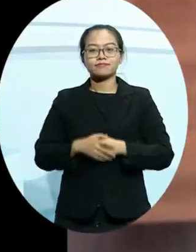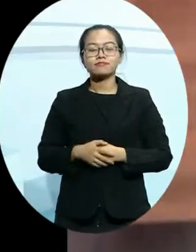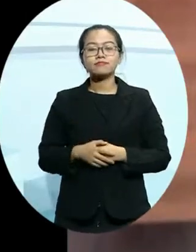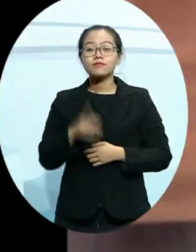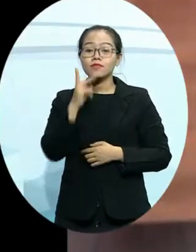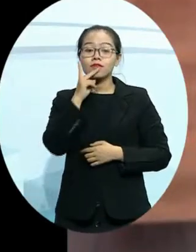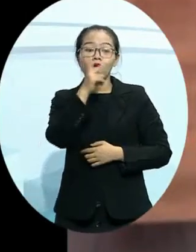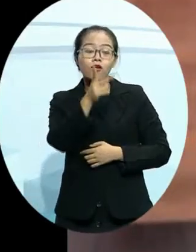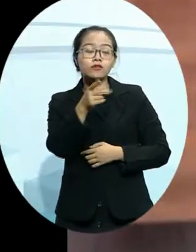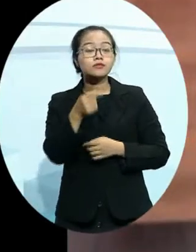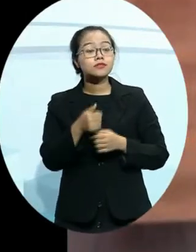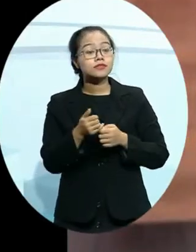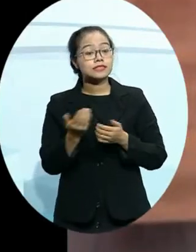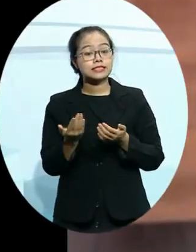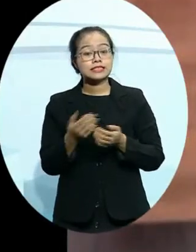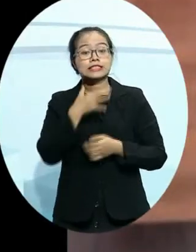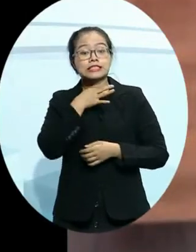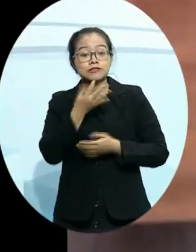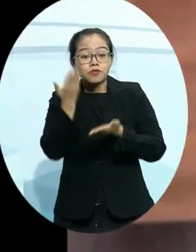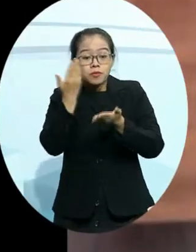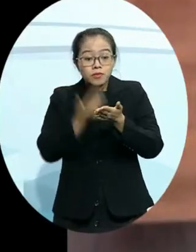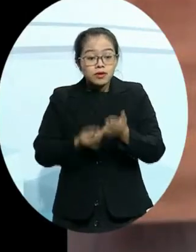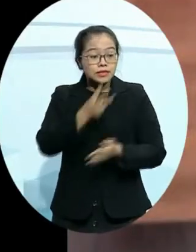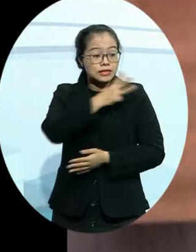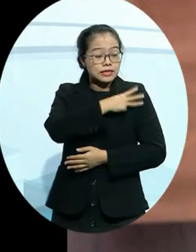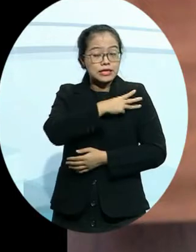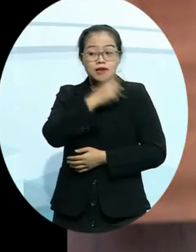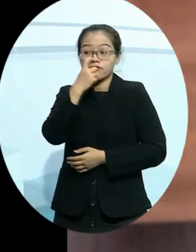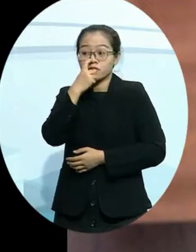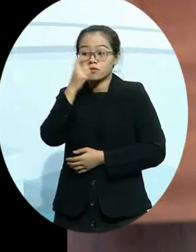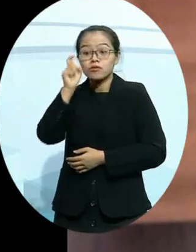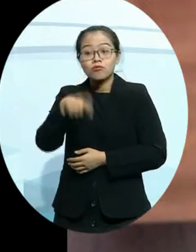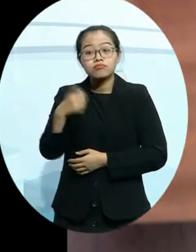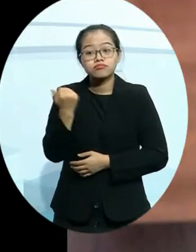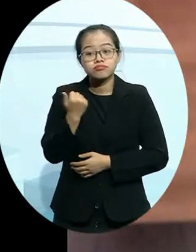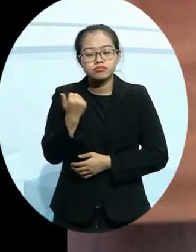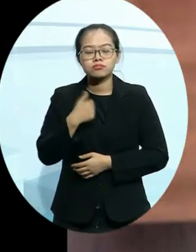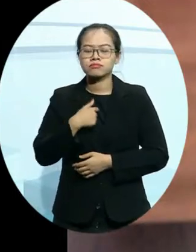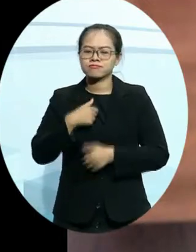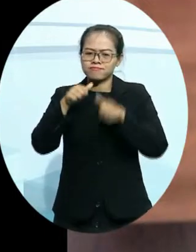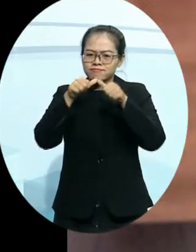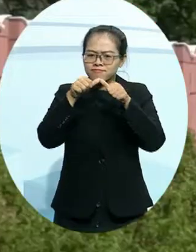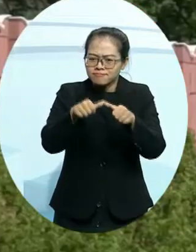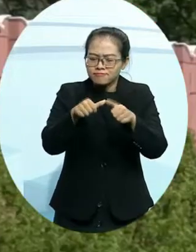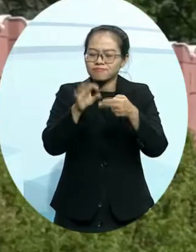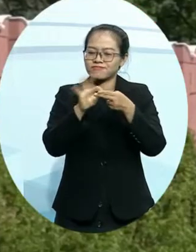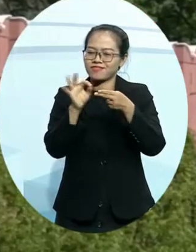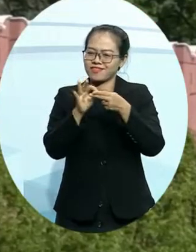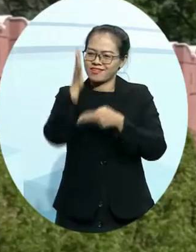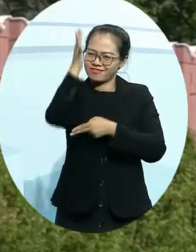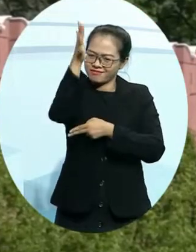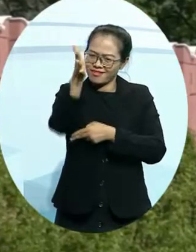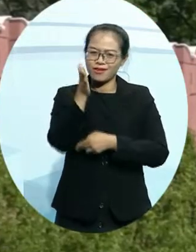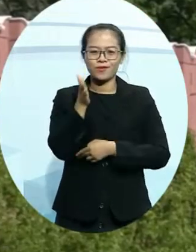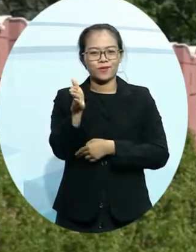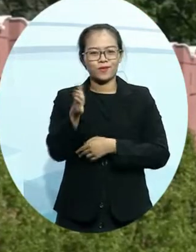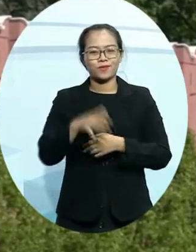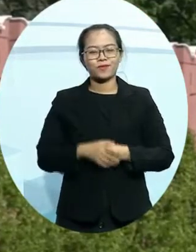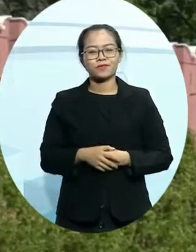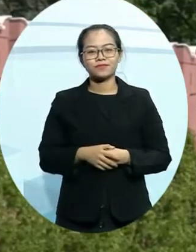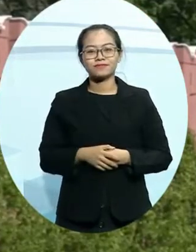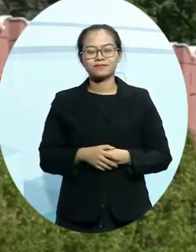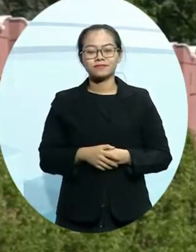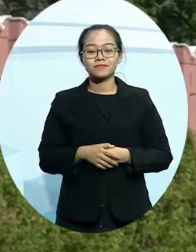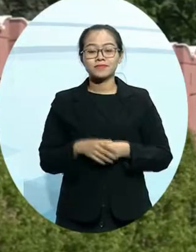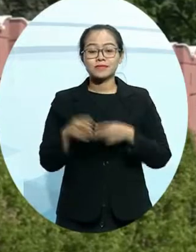vọng mới trong việc tiếp tục quan hệ giữa Nga với phương Tây, ông Peskov nhấn mạnh đây là vấn đề của tương lai. Về khả năng quan hệ